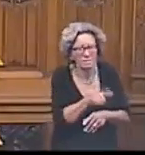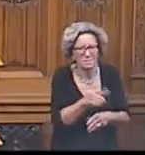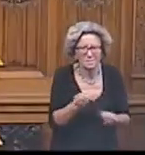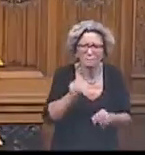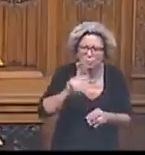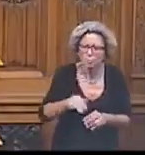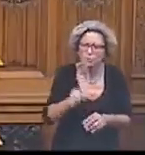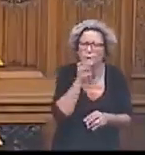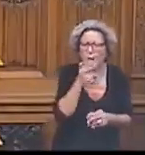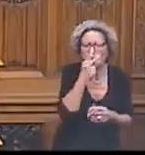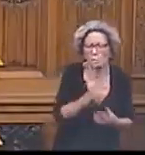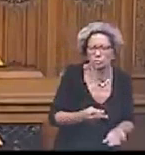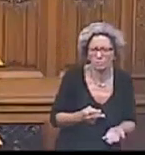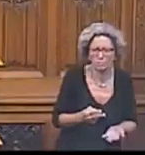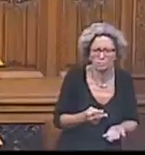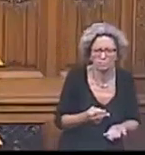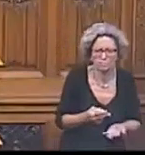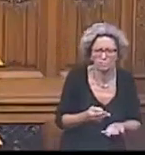genauer anschauen.